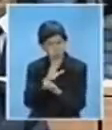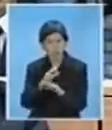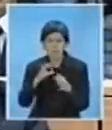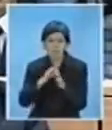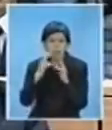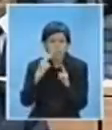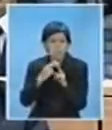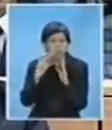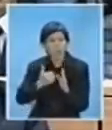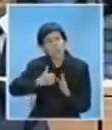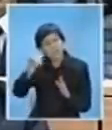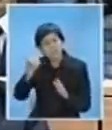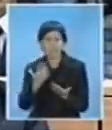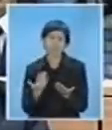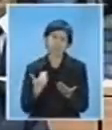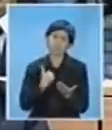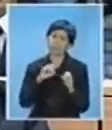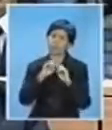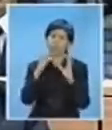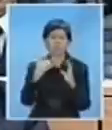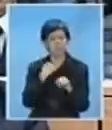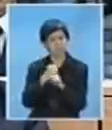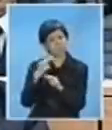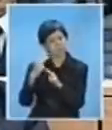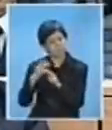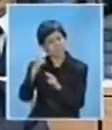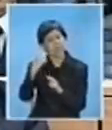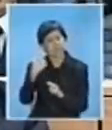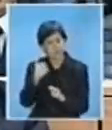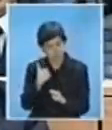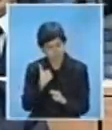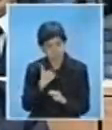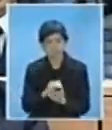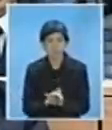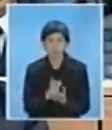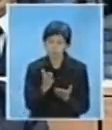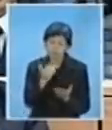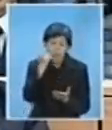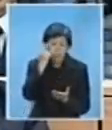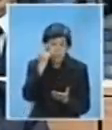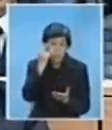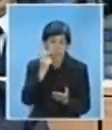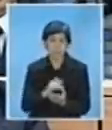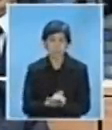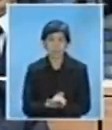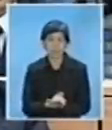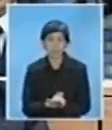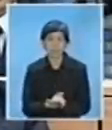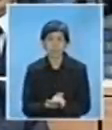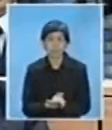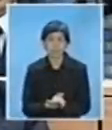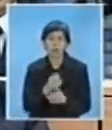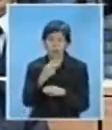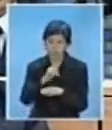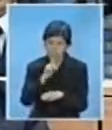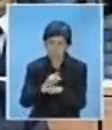งบุคคลภายนอกอันมีเจตนาชัดเจนว่าจะทำให้เขาเสียหายเนี่ยควรพึงสังวรไว้และท่านประธ